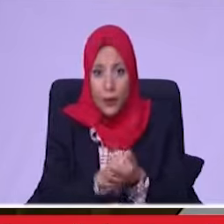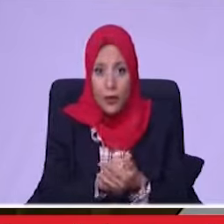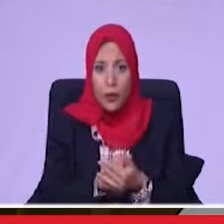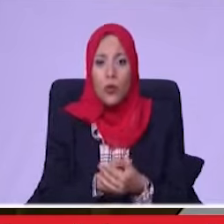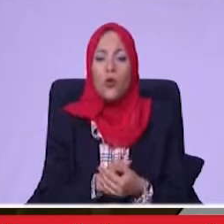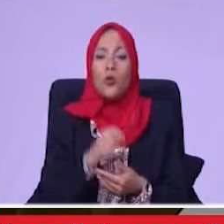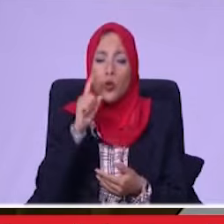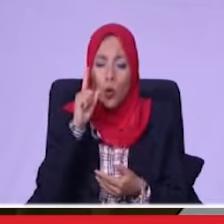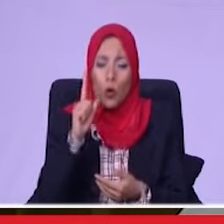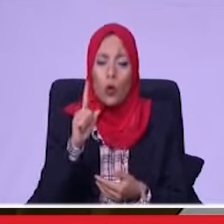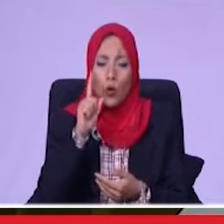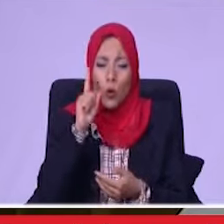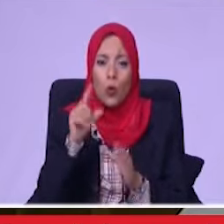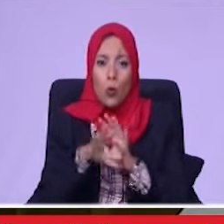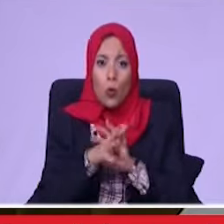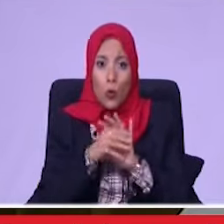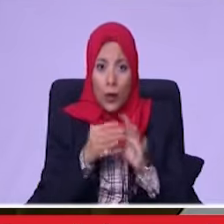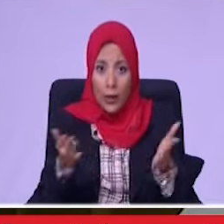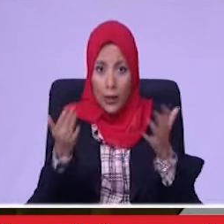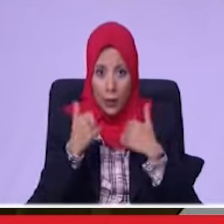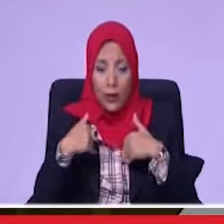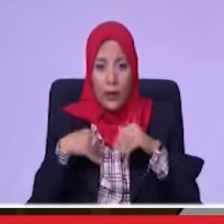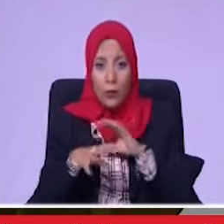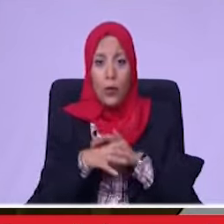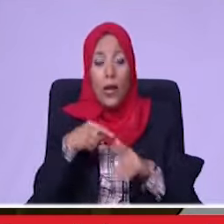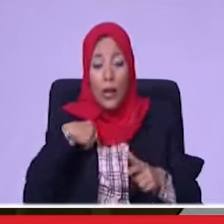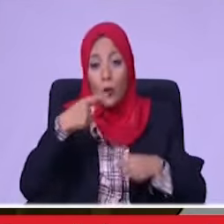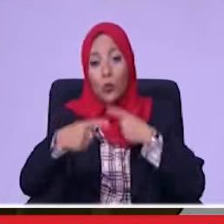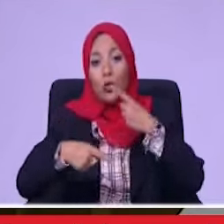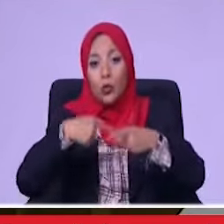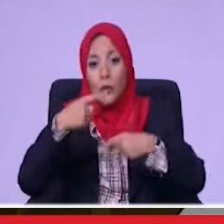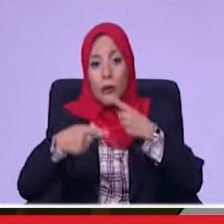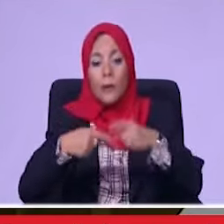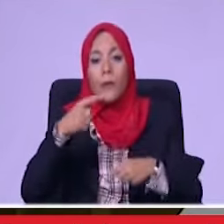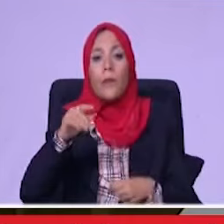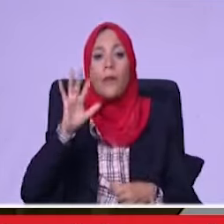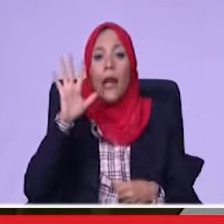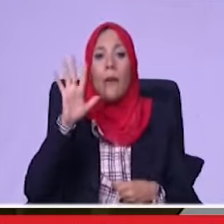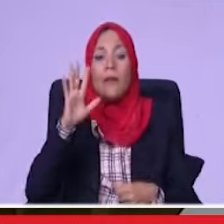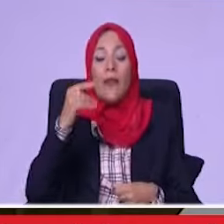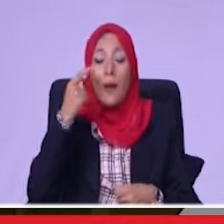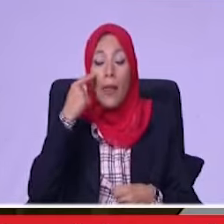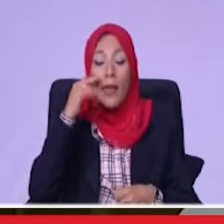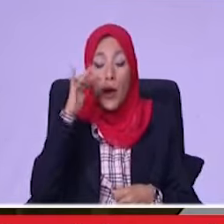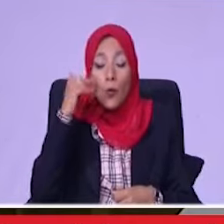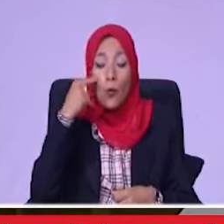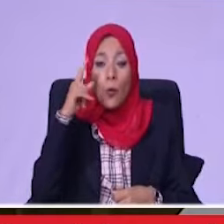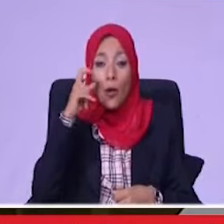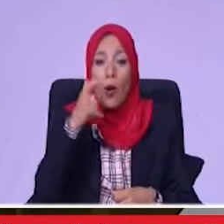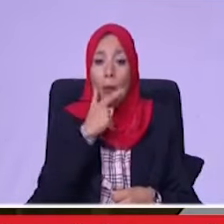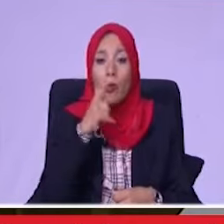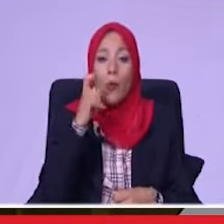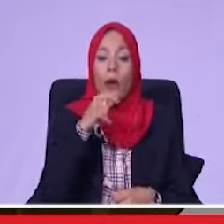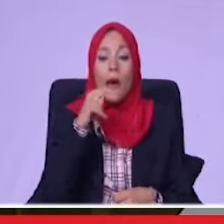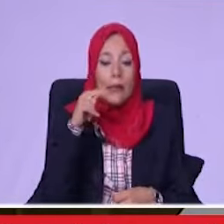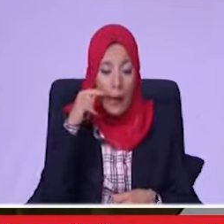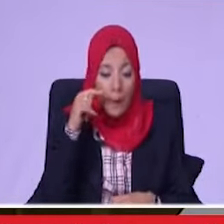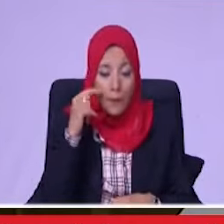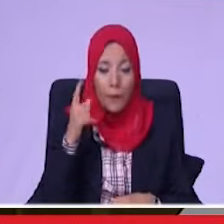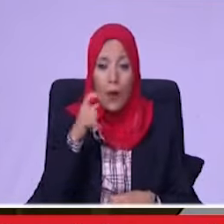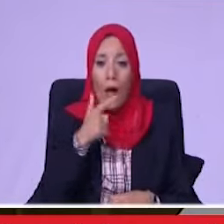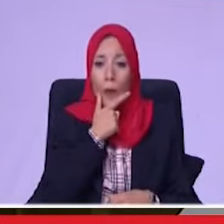الله هنقدمها لكل واحد هيبعت لنا. احنا مستمرين 5000 عملية عيون ما بين مية بيضة ومية زرقاء ان شاء الله